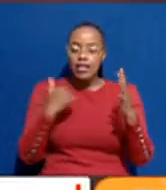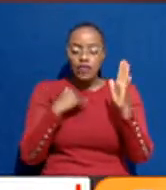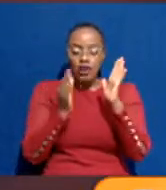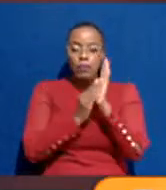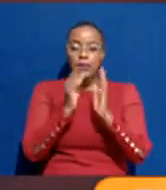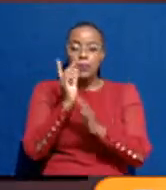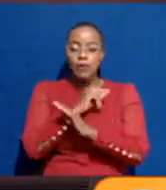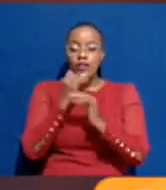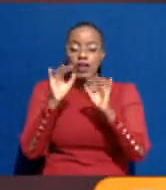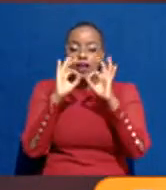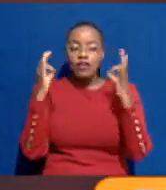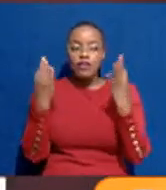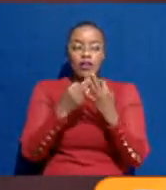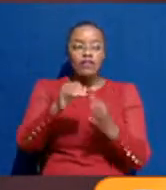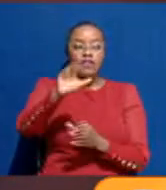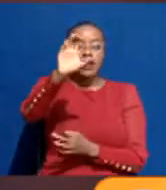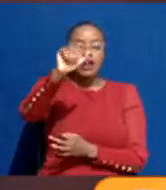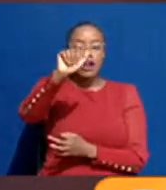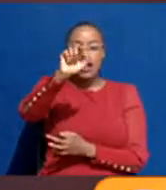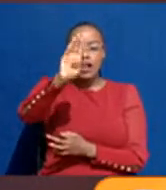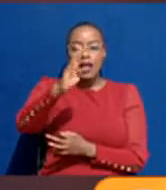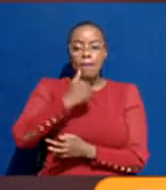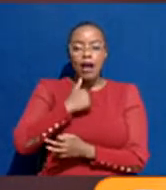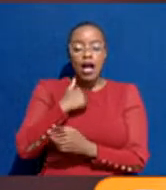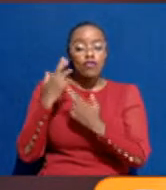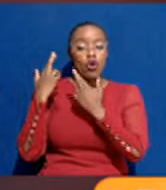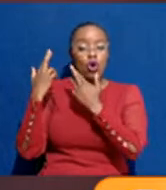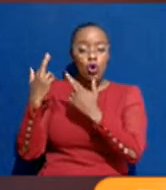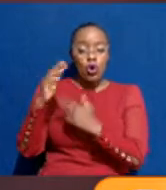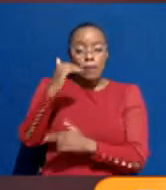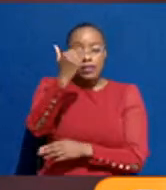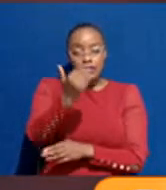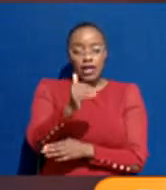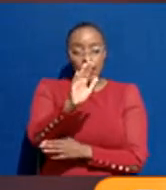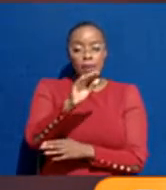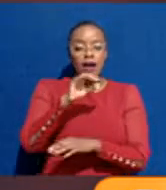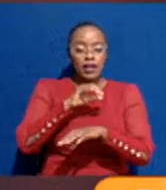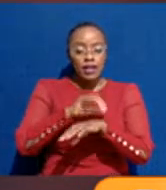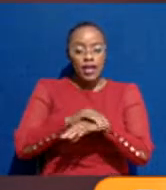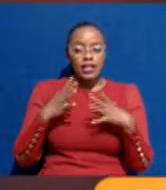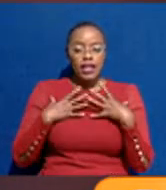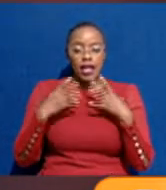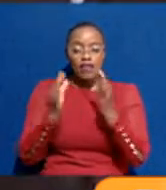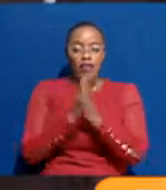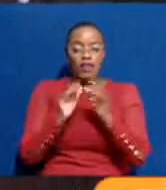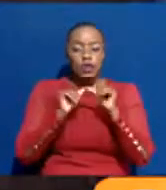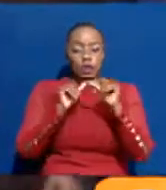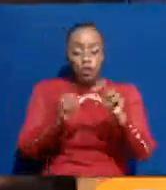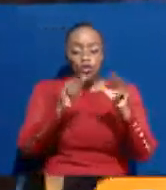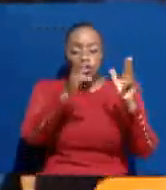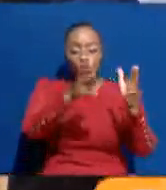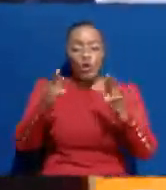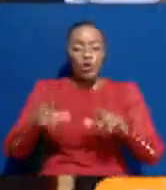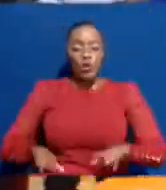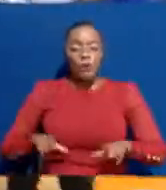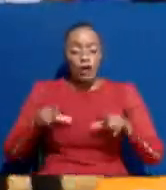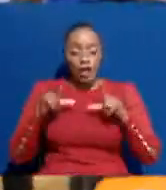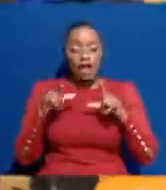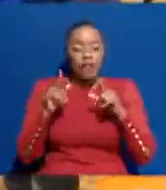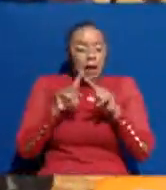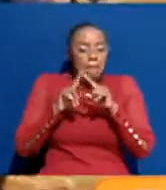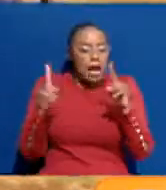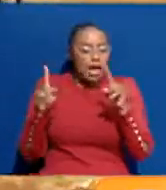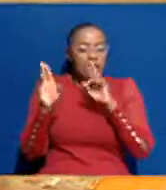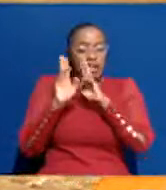sasa familia ya Caleb ina matumaini kwamba mwana wao atapata nafuu na kuendelea na maisha yake ya kawaida licha